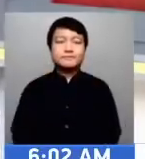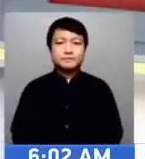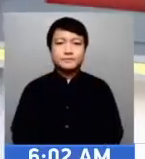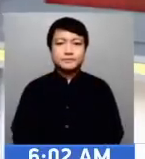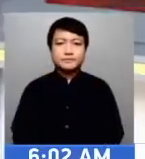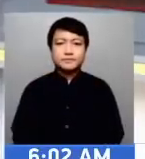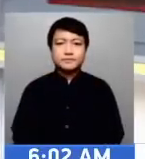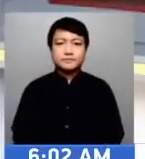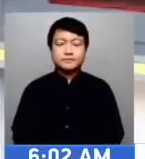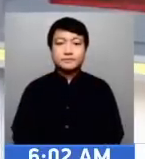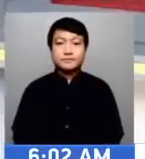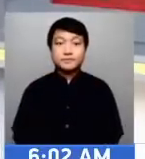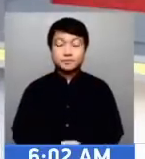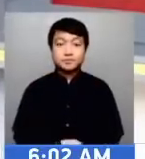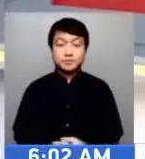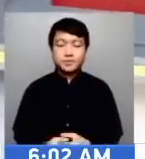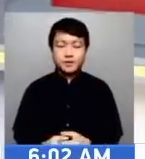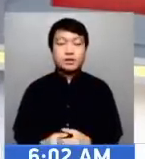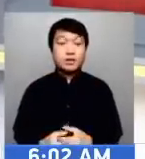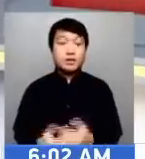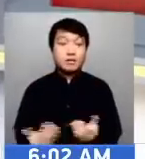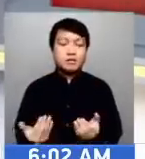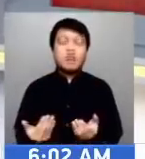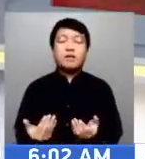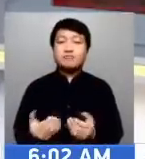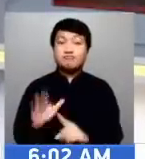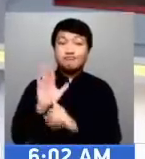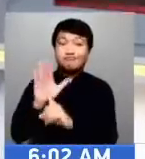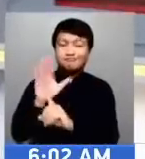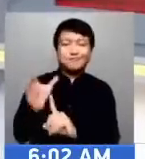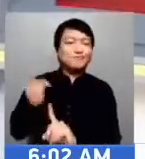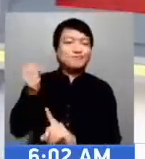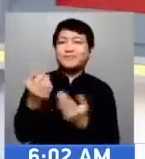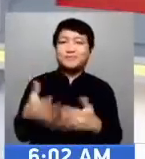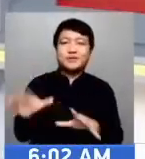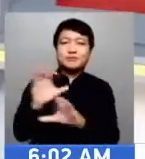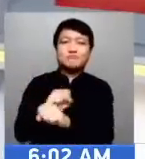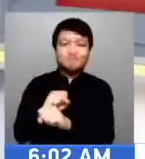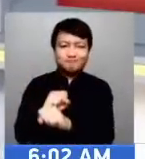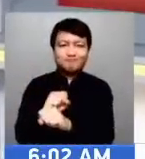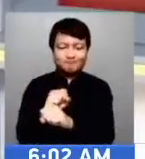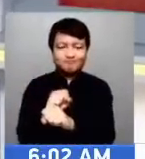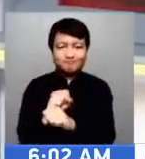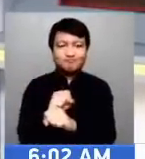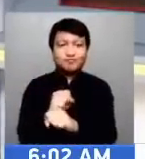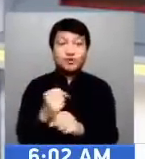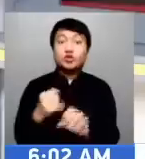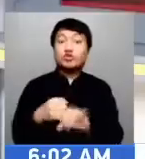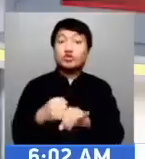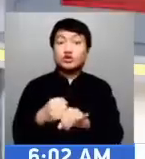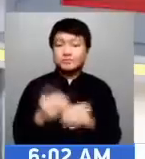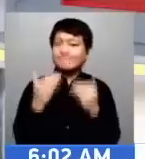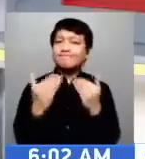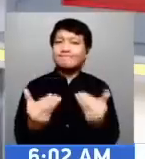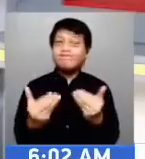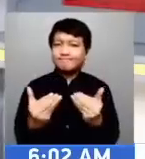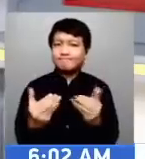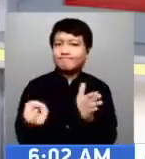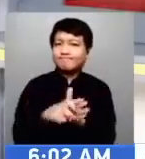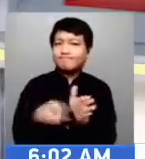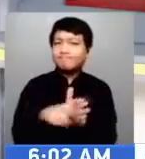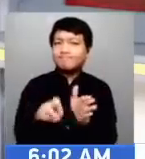Balikpasado na ang mga tsuper ng jeep na lumuhok sa dalawang araw na transport strike. Kasunod doon ang pakipagpulong ng Malacanang sa grupong Piston at